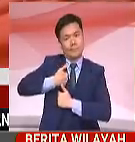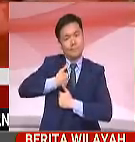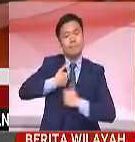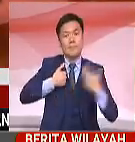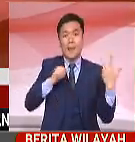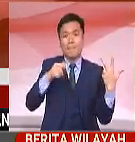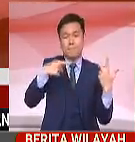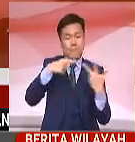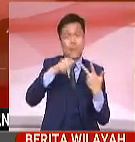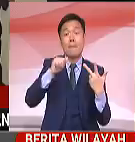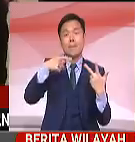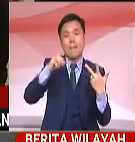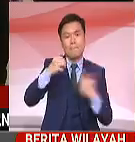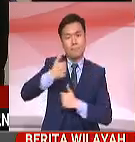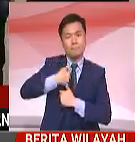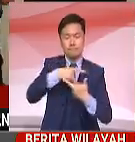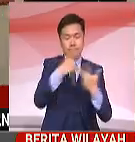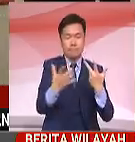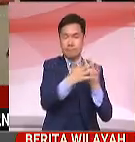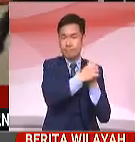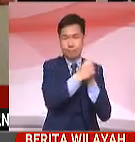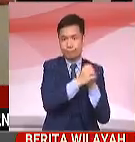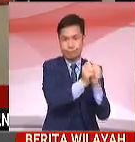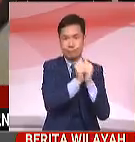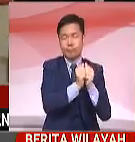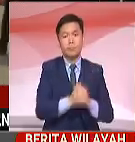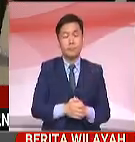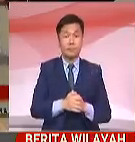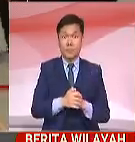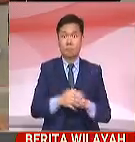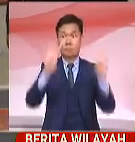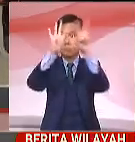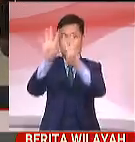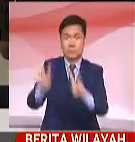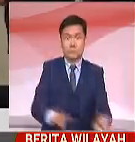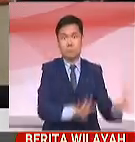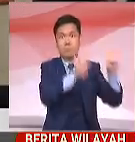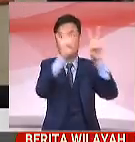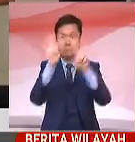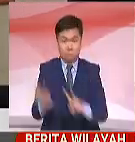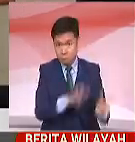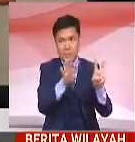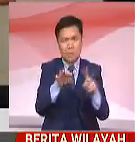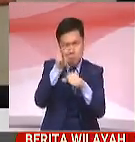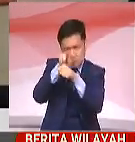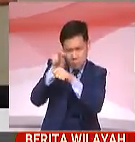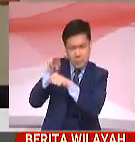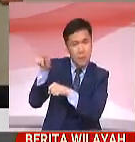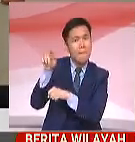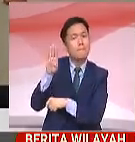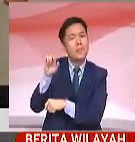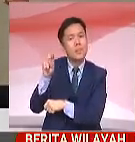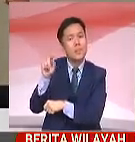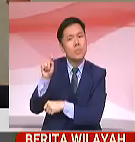Malaysia APM. Dalam 24 jam mereka akan memantau kawasan IB di Bentong lah, supaya mereka